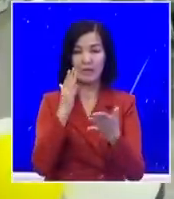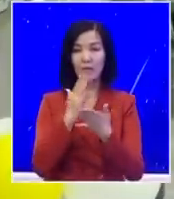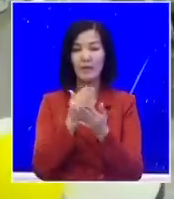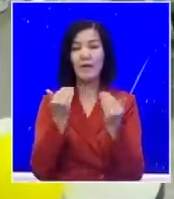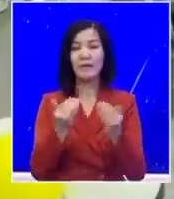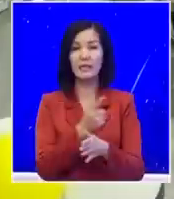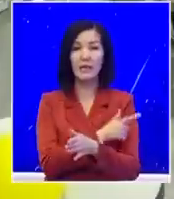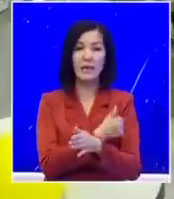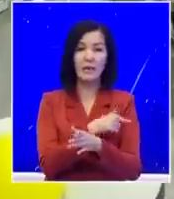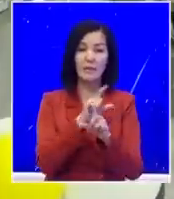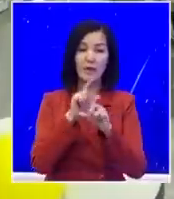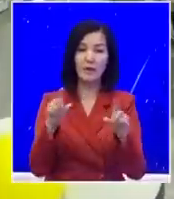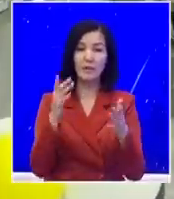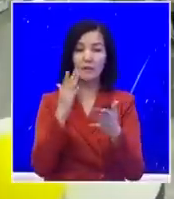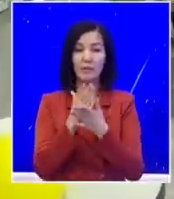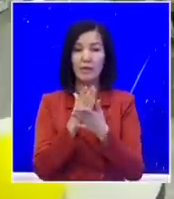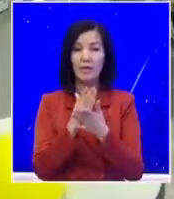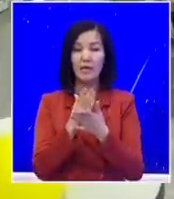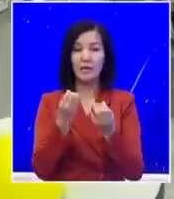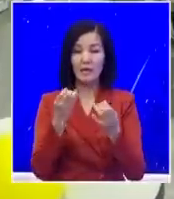ғой, енді біз ашайық деп жүргеніміз